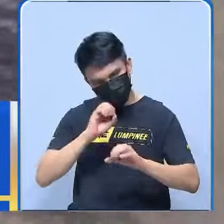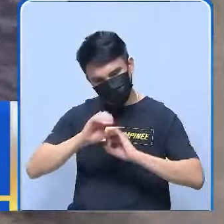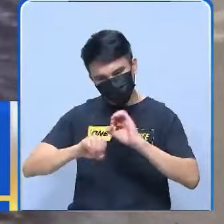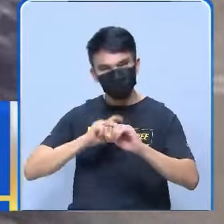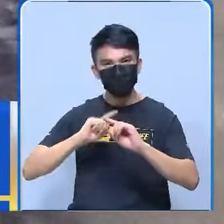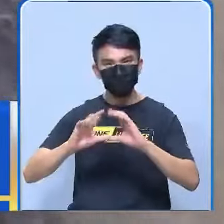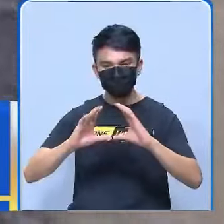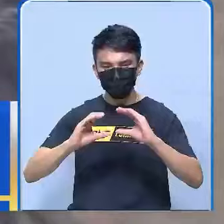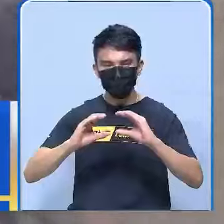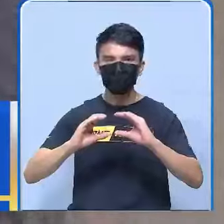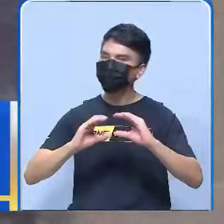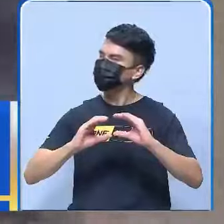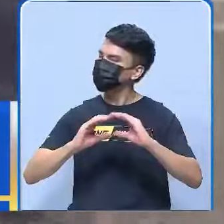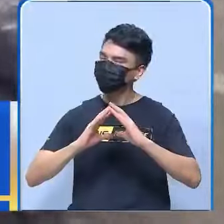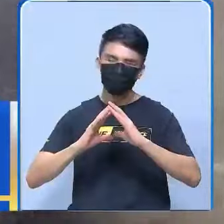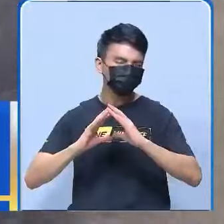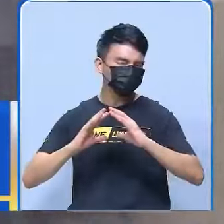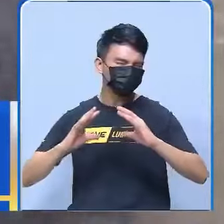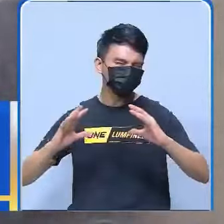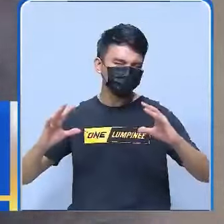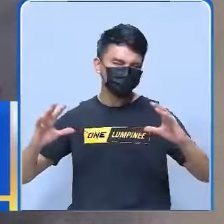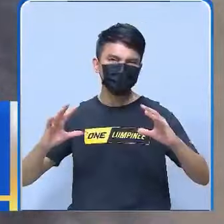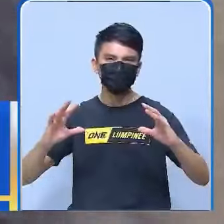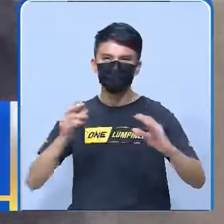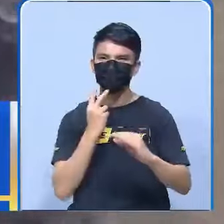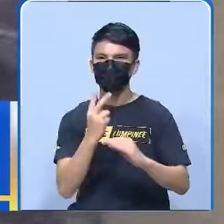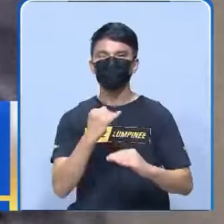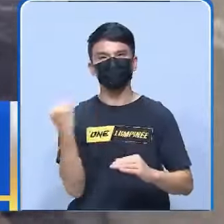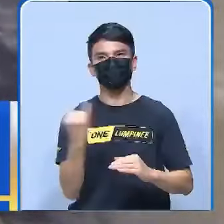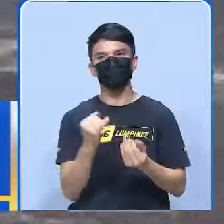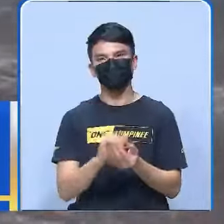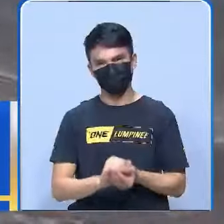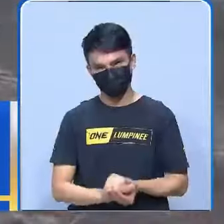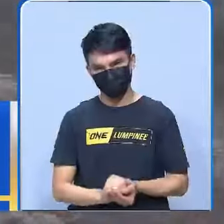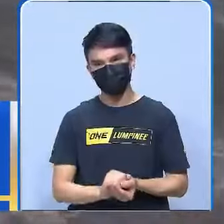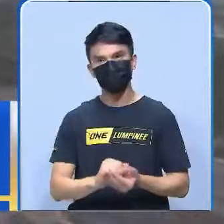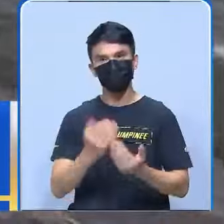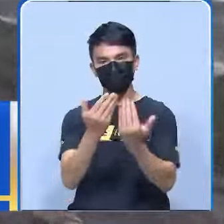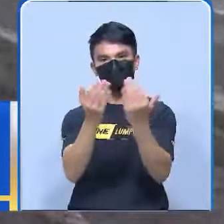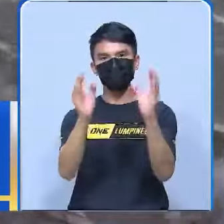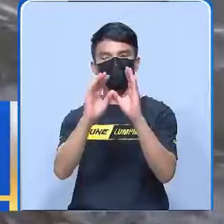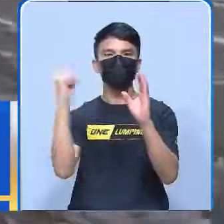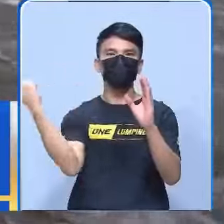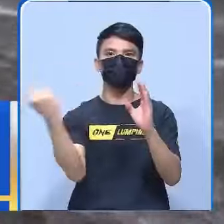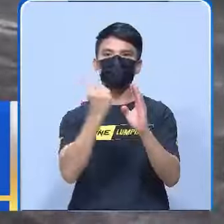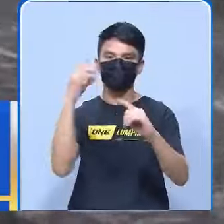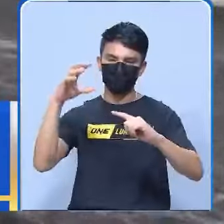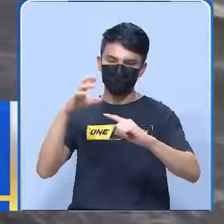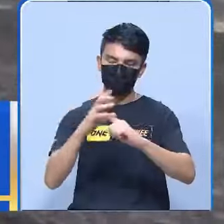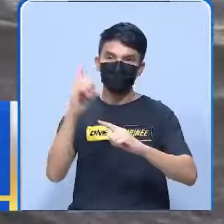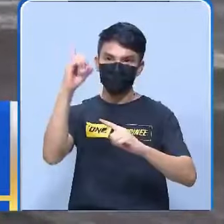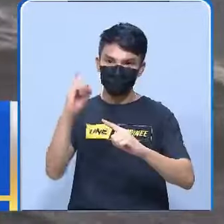จำนวนมากติดอยู่บริเวณชายหาดเป็นภาพที่ไม่น่ามองครับแล้วนี่เป็นการทำลายภาพลักษณ์การท่องเที่ยวของเมืองพัทยาด้วยแล้